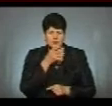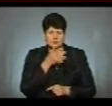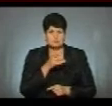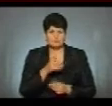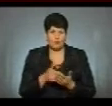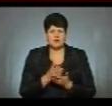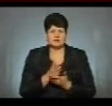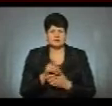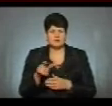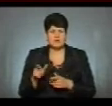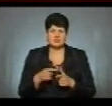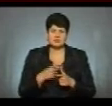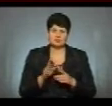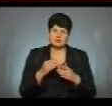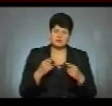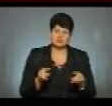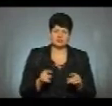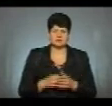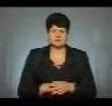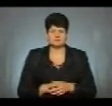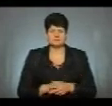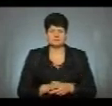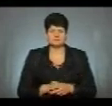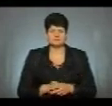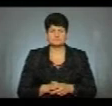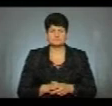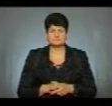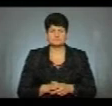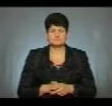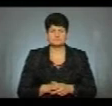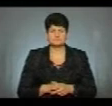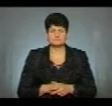мешканців? Чи десь приблизно така буде картина вподобань?